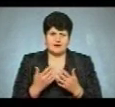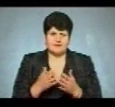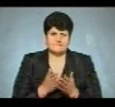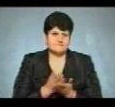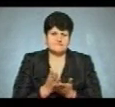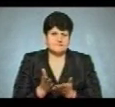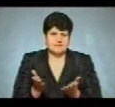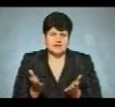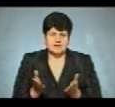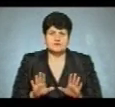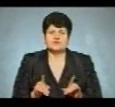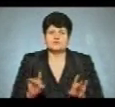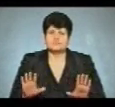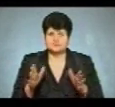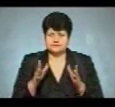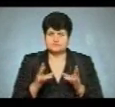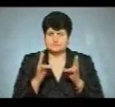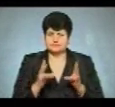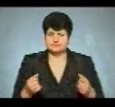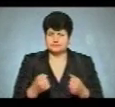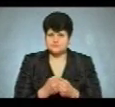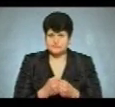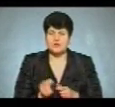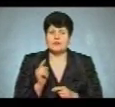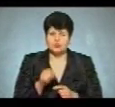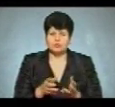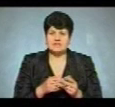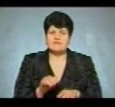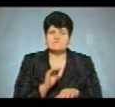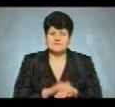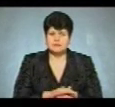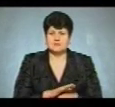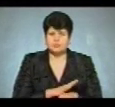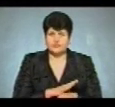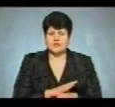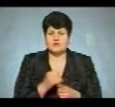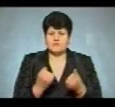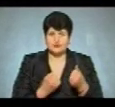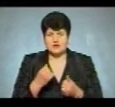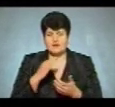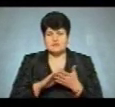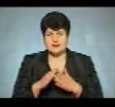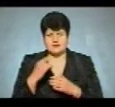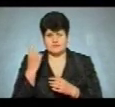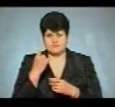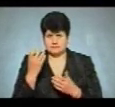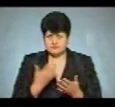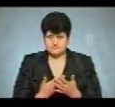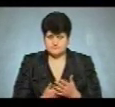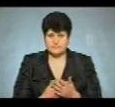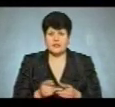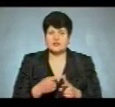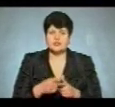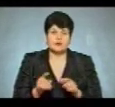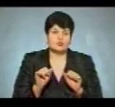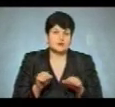настання цієї дорожньо-транспортної пригоди, в тому числі факт перебування водієм у стані алкогольного сп'яніння, чи можливо